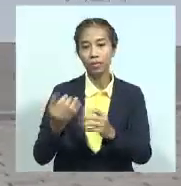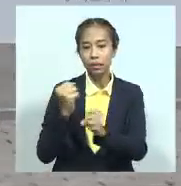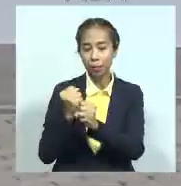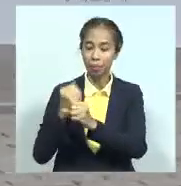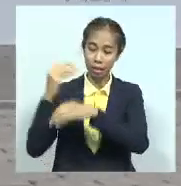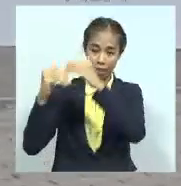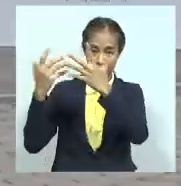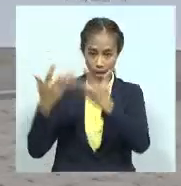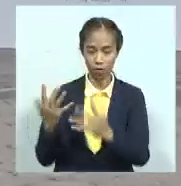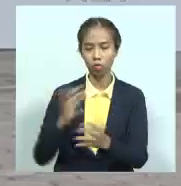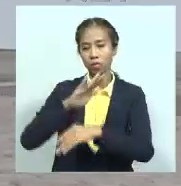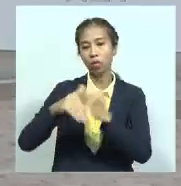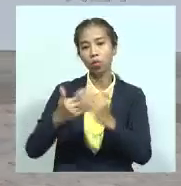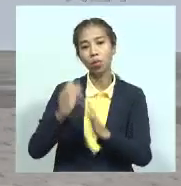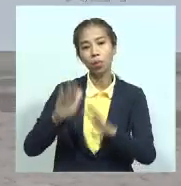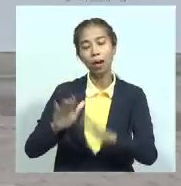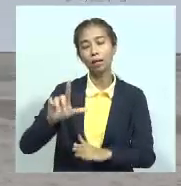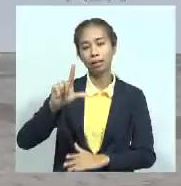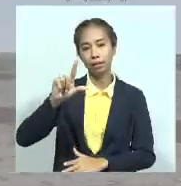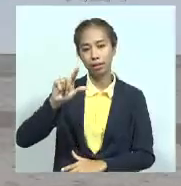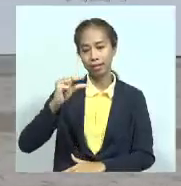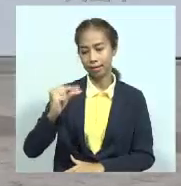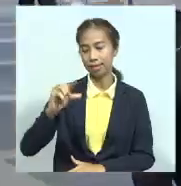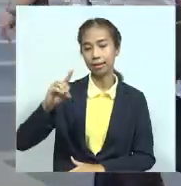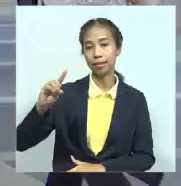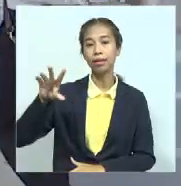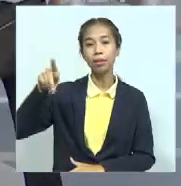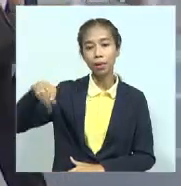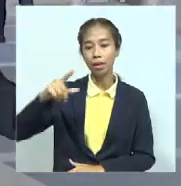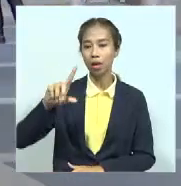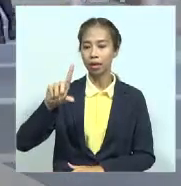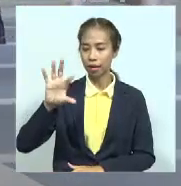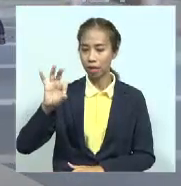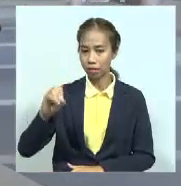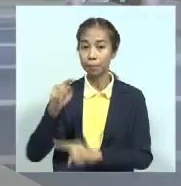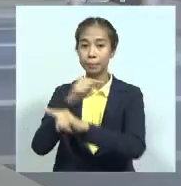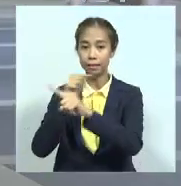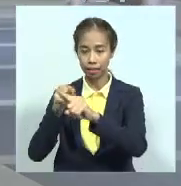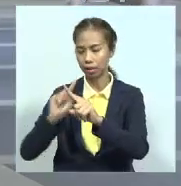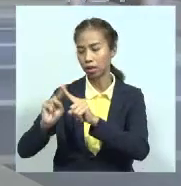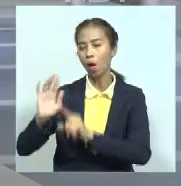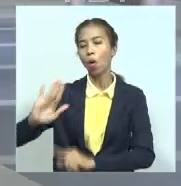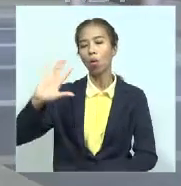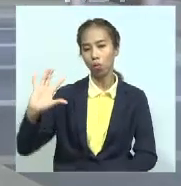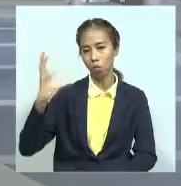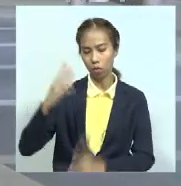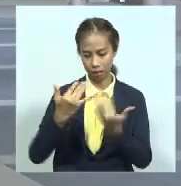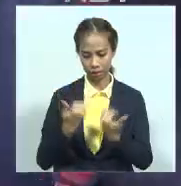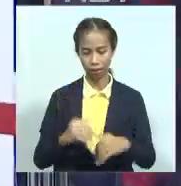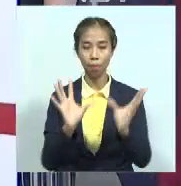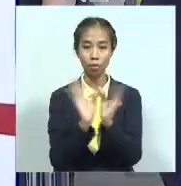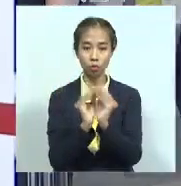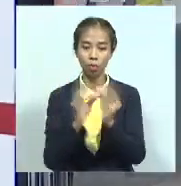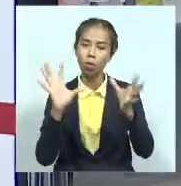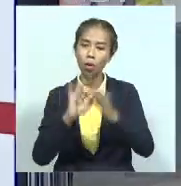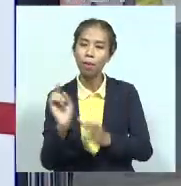และประชากรรวมแล้วเท่ากับ90และ60ของโลกนะคะซึ่งประเด็นหลักการหารือของที่ประชุมจะเป็นเรื่